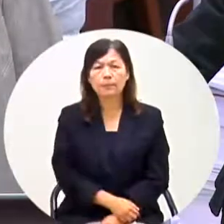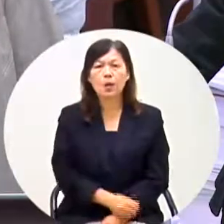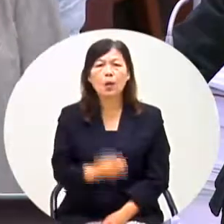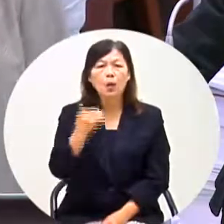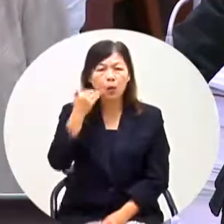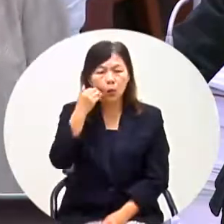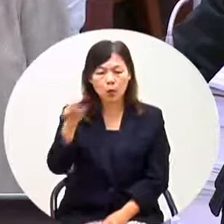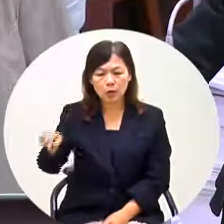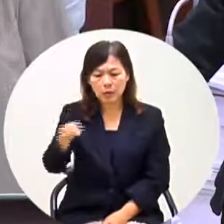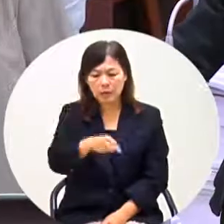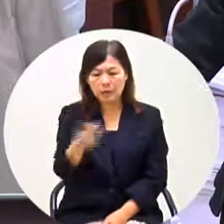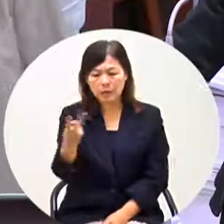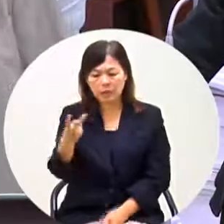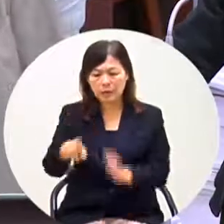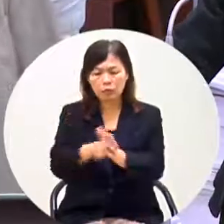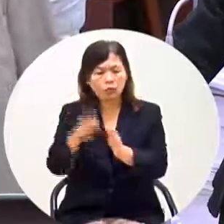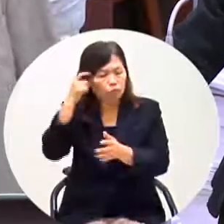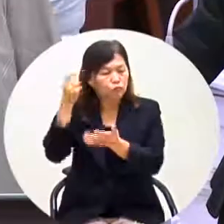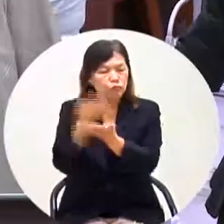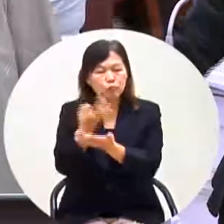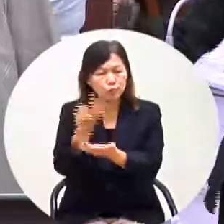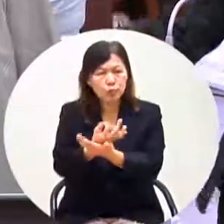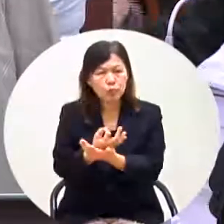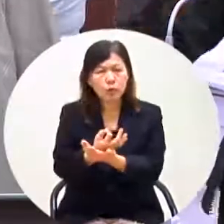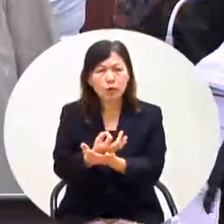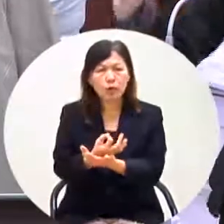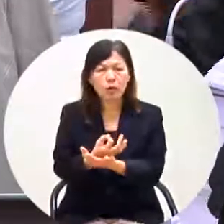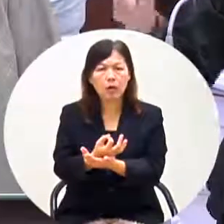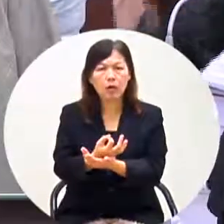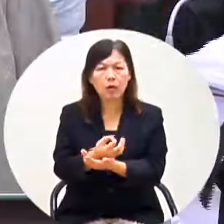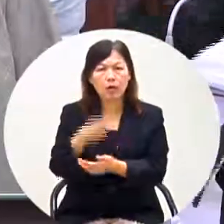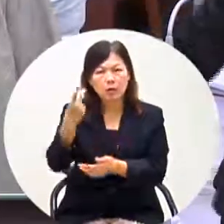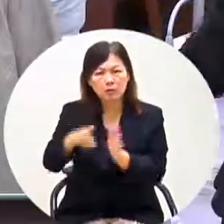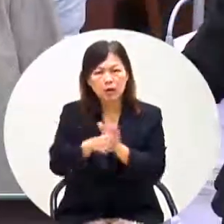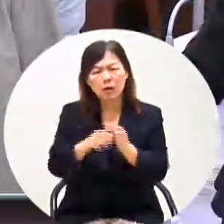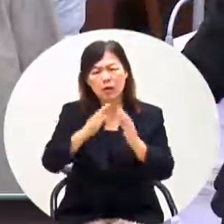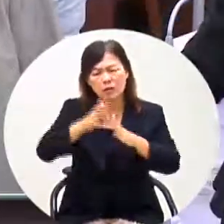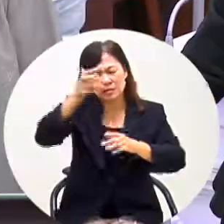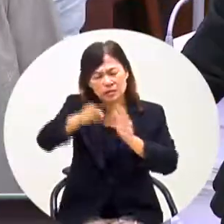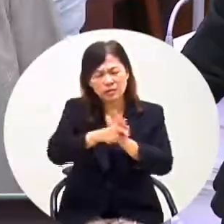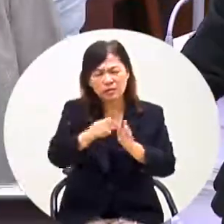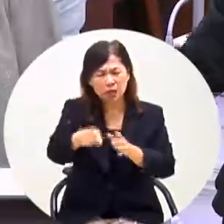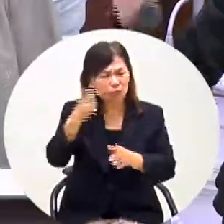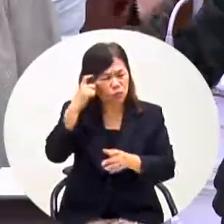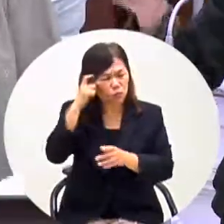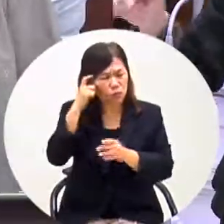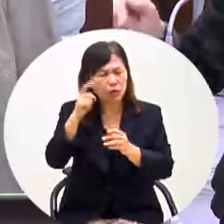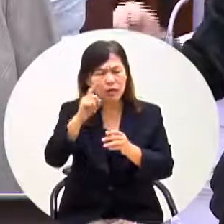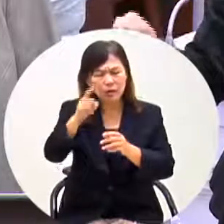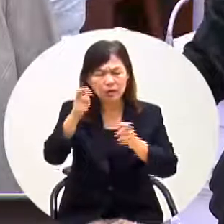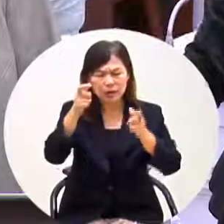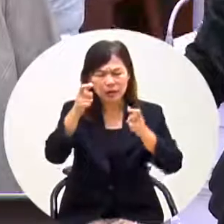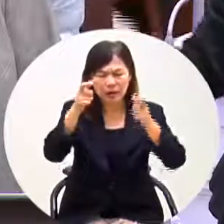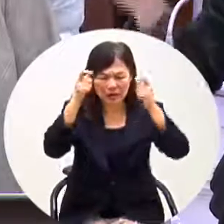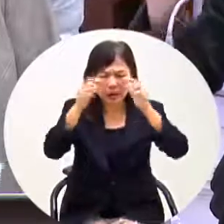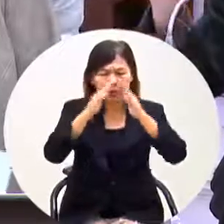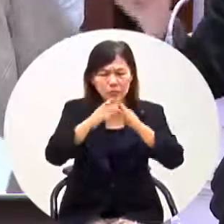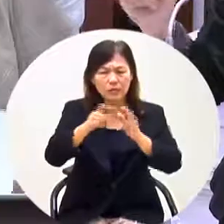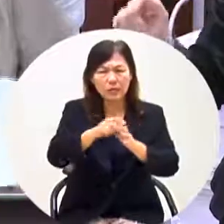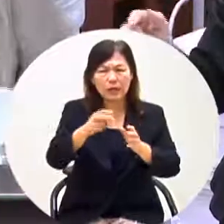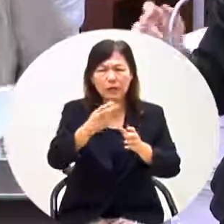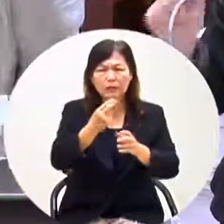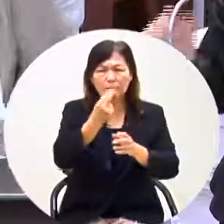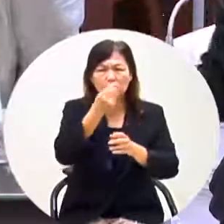想啊，这个部分 在市长，你认为以高雄的天气，今麦阴雨啊？